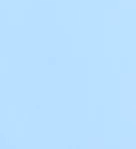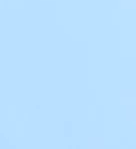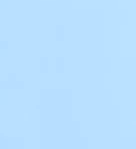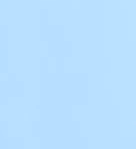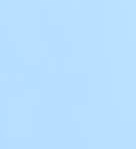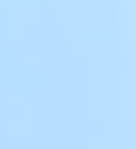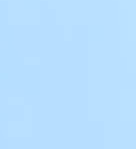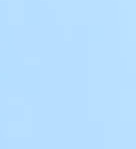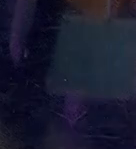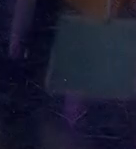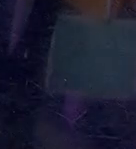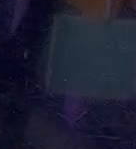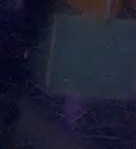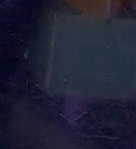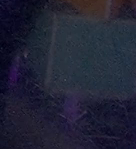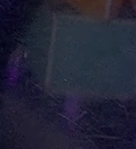kabar